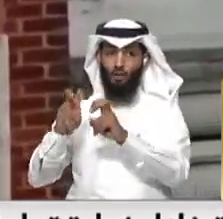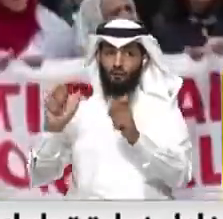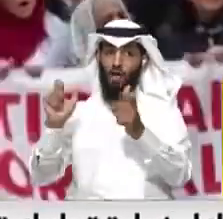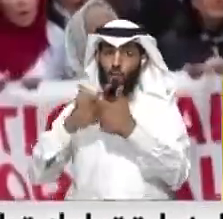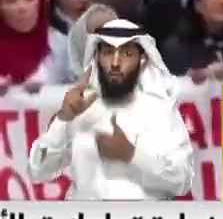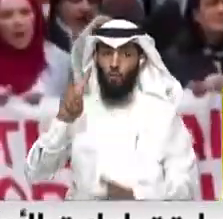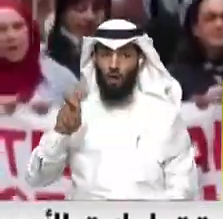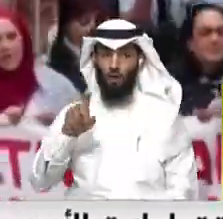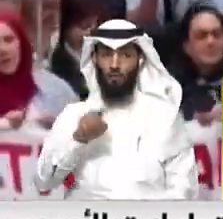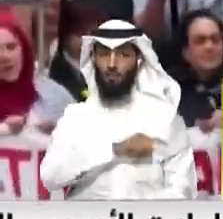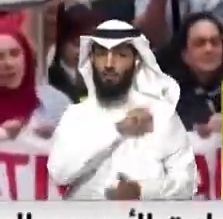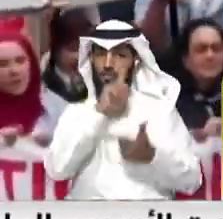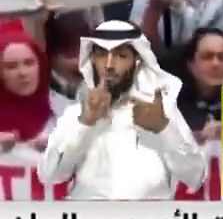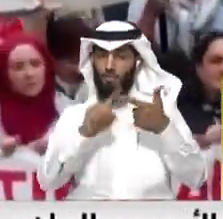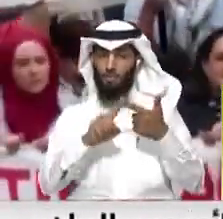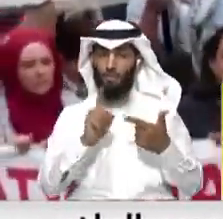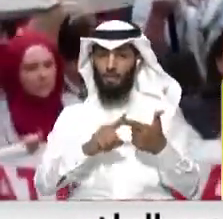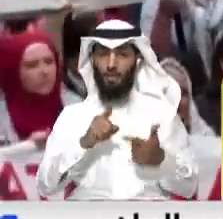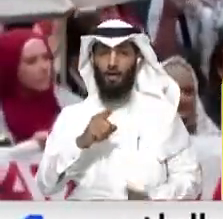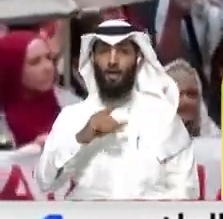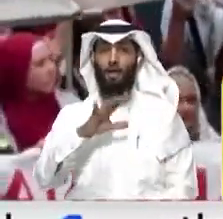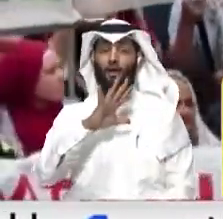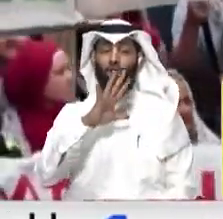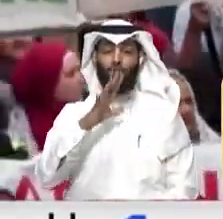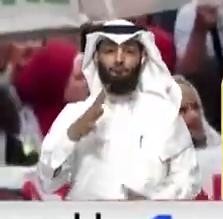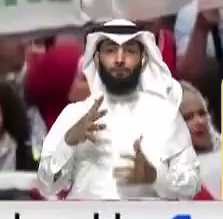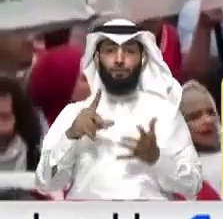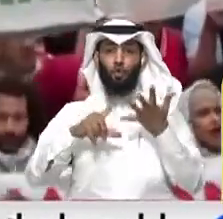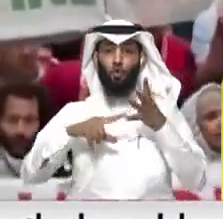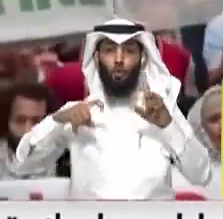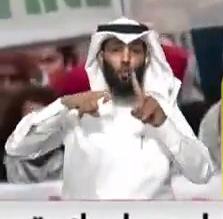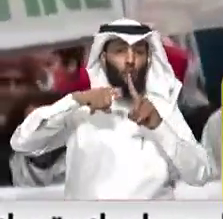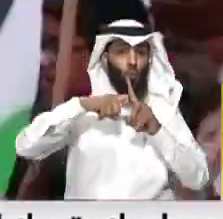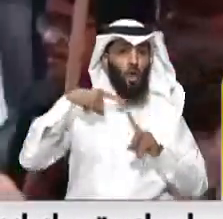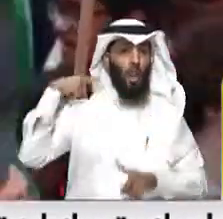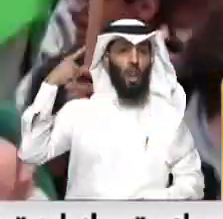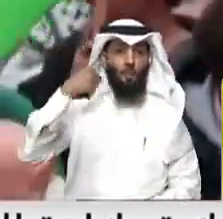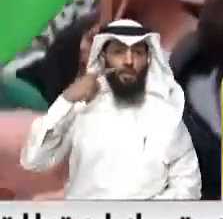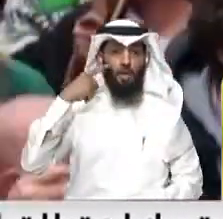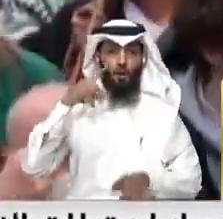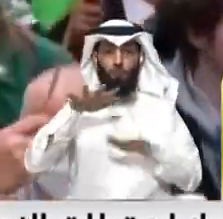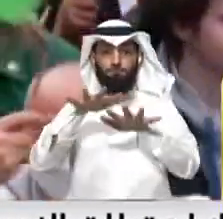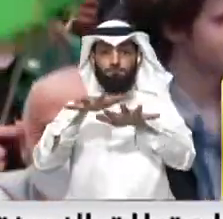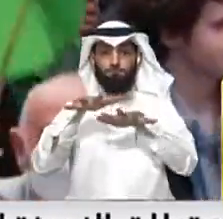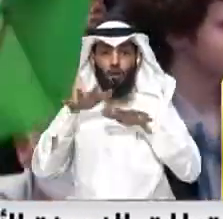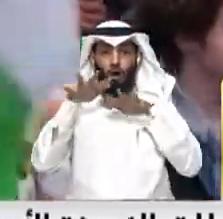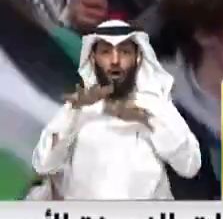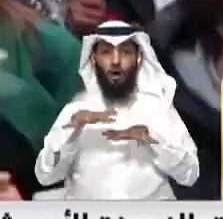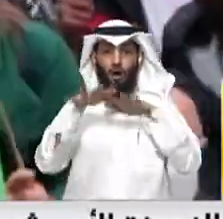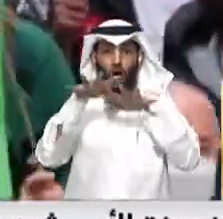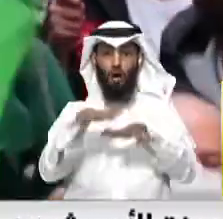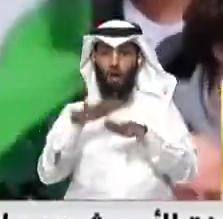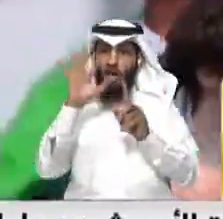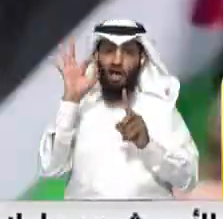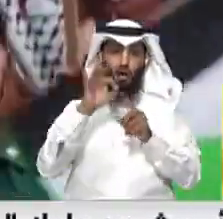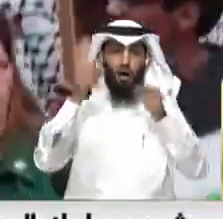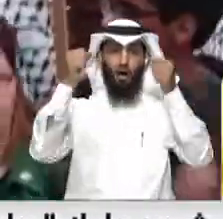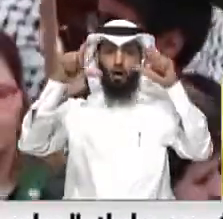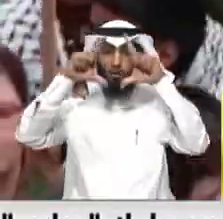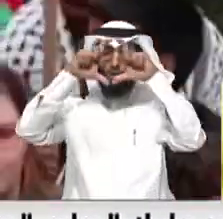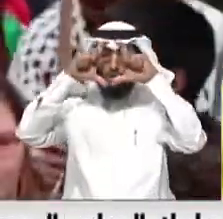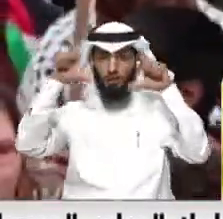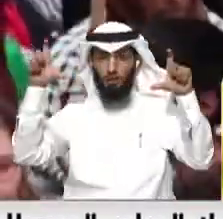مسيرة وطنية كبرى تحت عنوان أوقفوا الإبادة الجماعية في غزة وأوقفوا تسليح